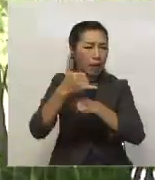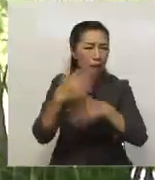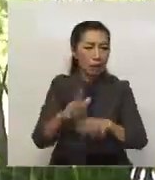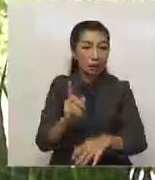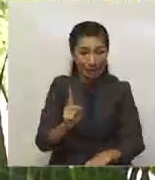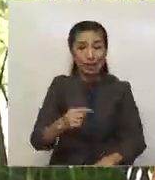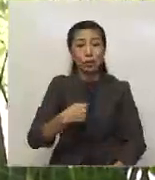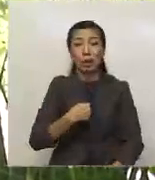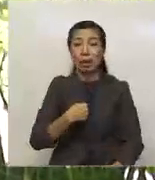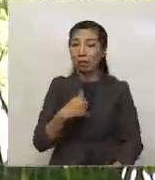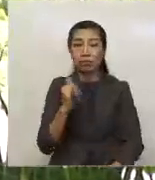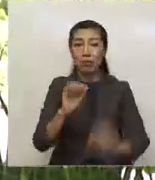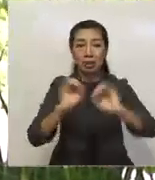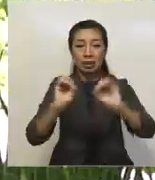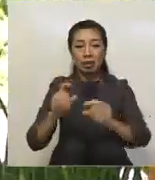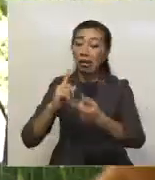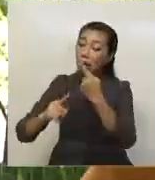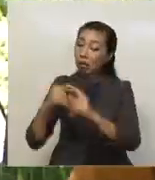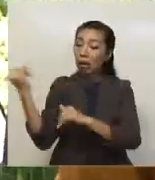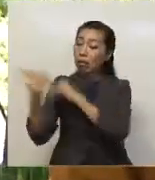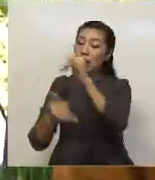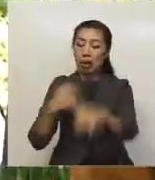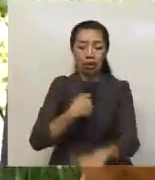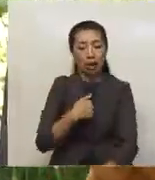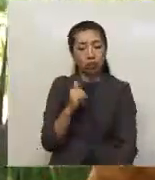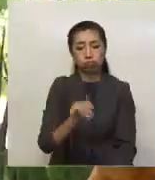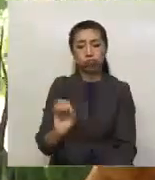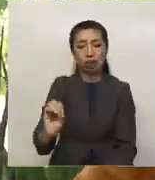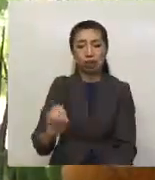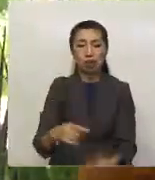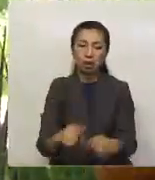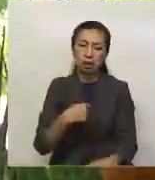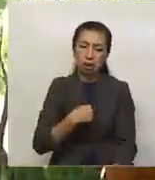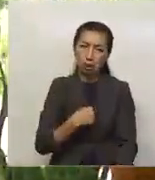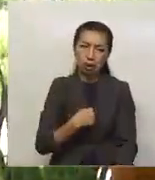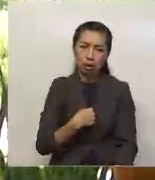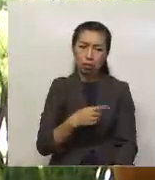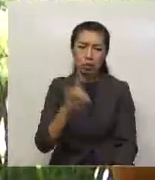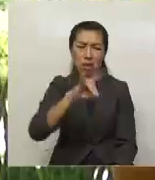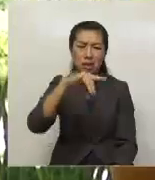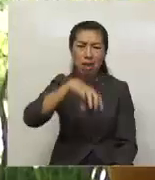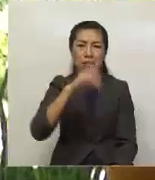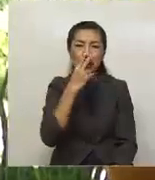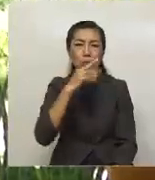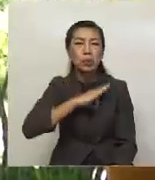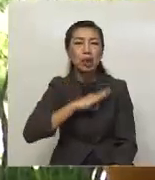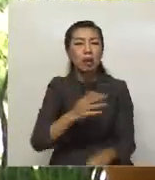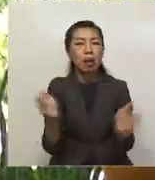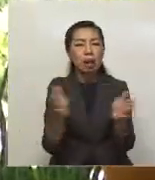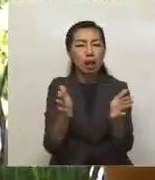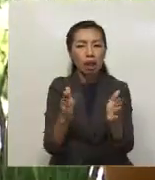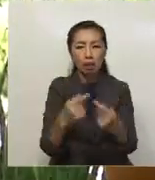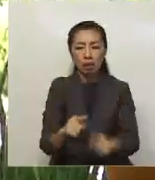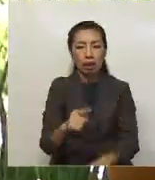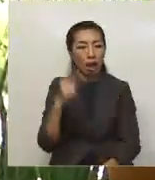ไม่เคยมาใช่เห็นแบบเพื่อนมาเราไม่เคยมาที่นี่เพราะว่าเราในความรู้สึกเราคิดว่าสวนสัตว์ที่นี่มันเล็กอะไรเงี้ยแต่ว่าพอเห็น